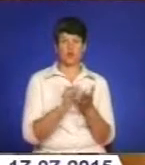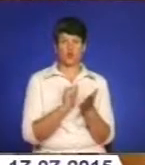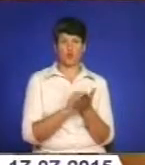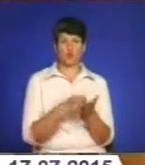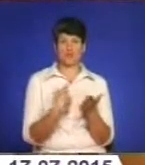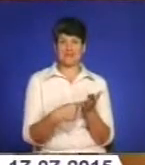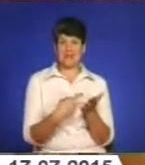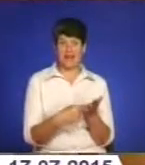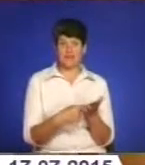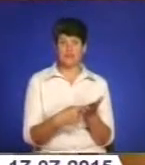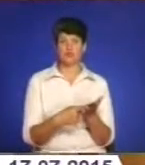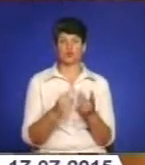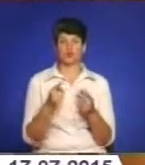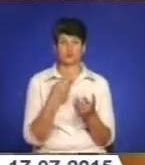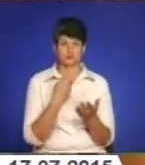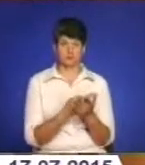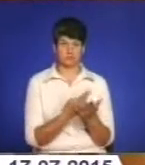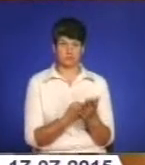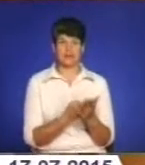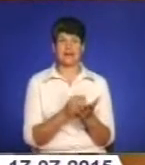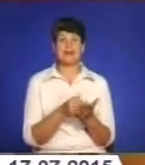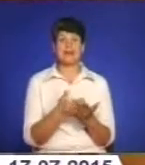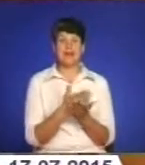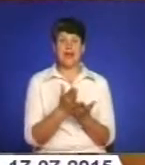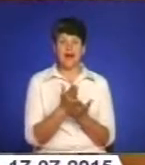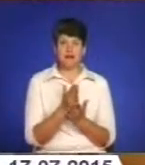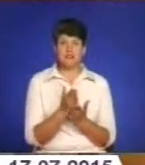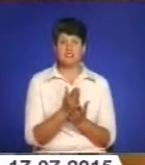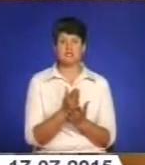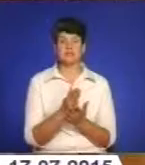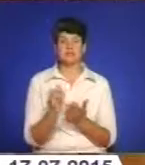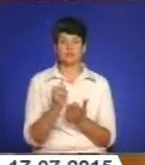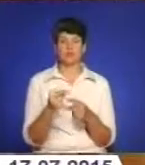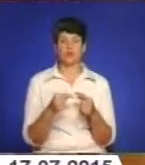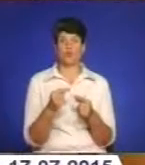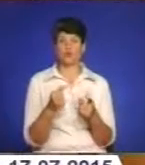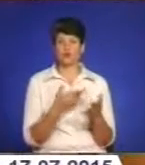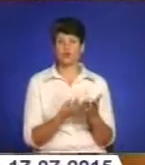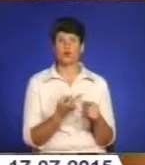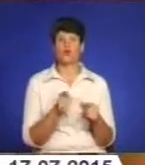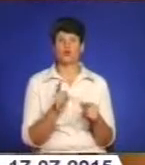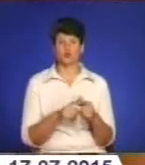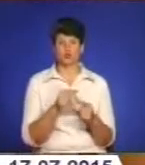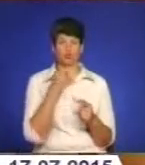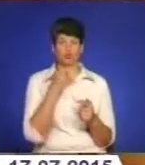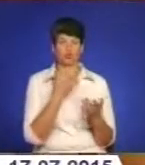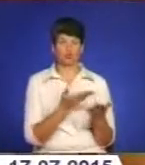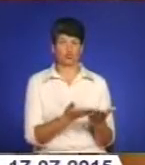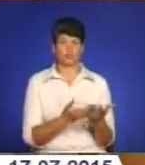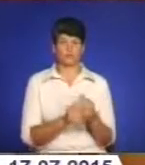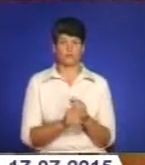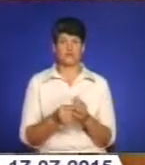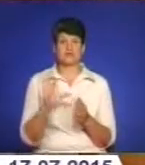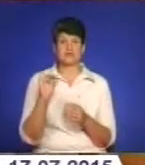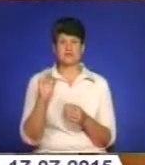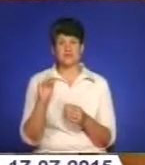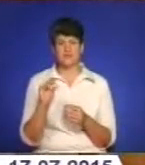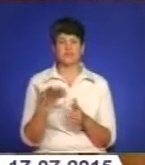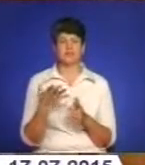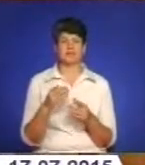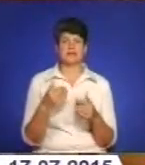яка відповідно засвідчує якість та походження відповідно даного харчового продукту. Це якісне посвідчення,